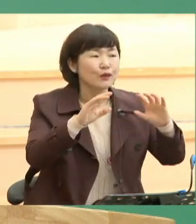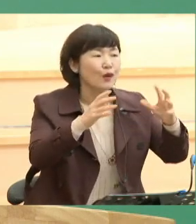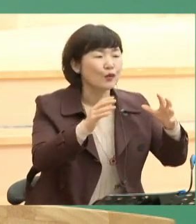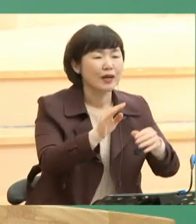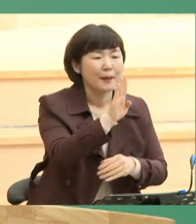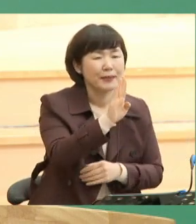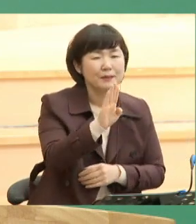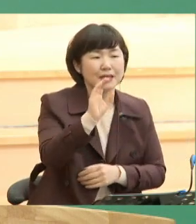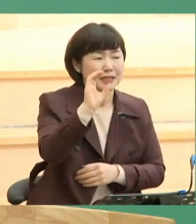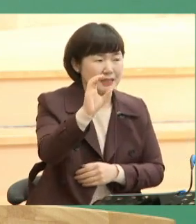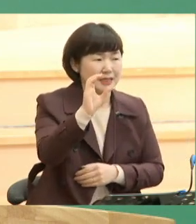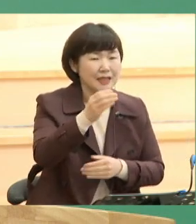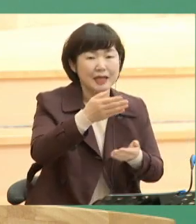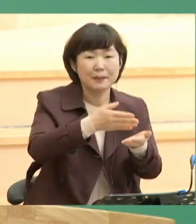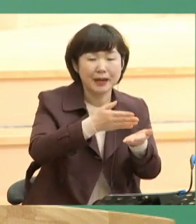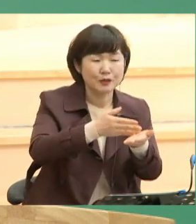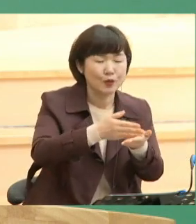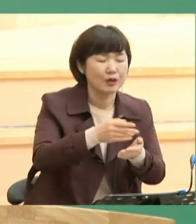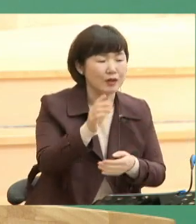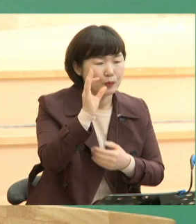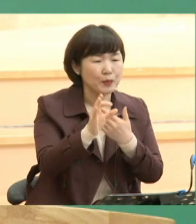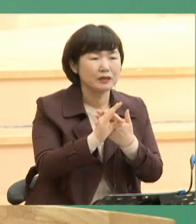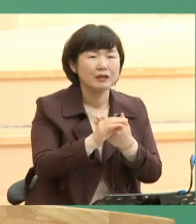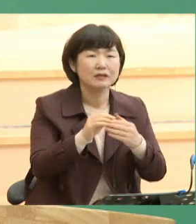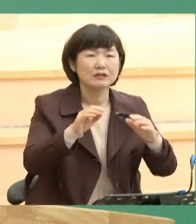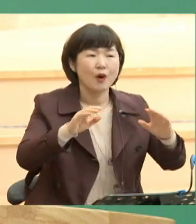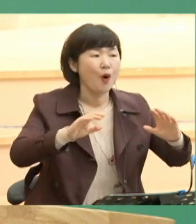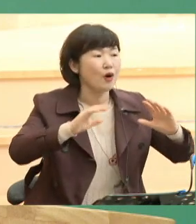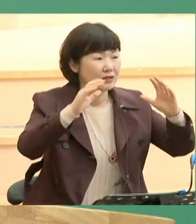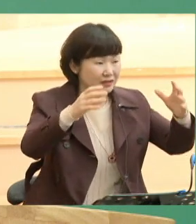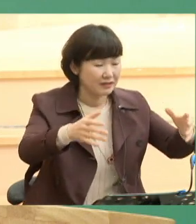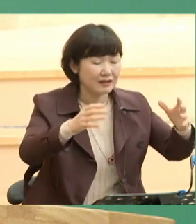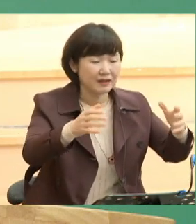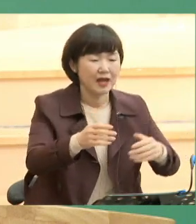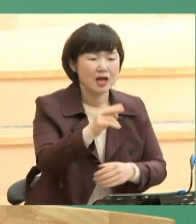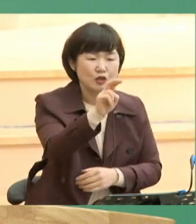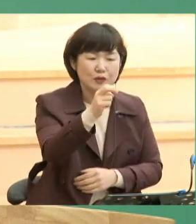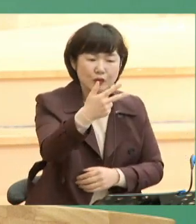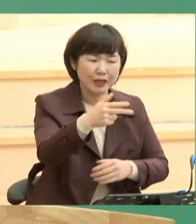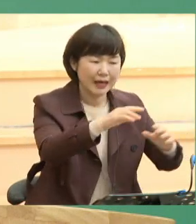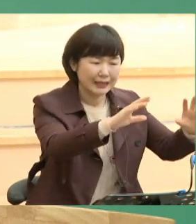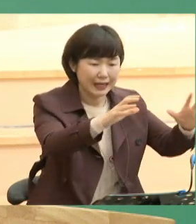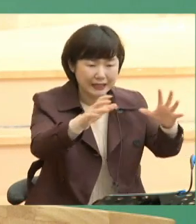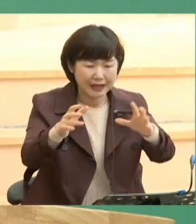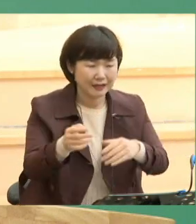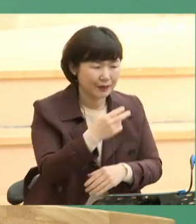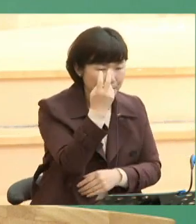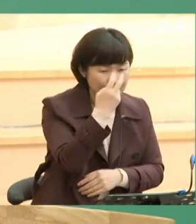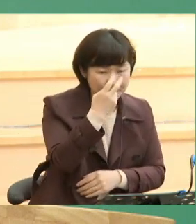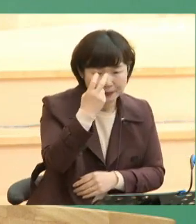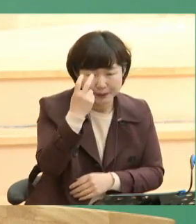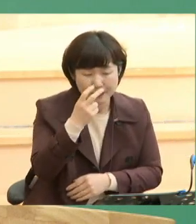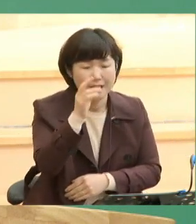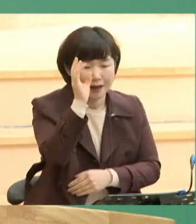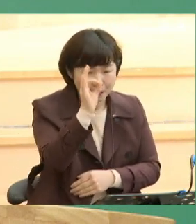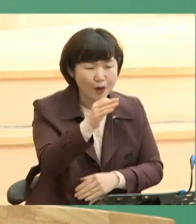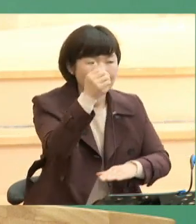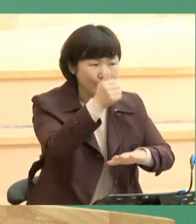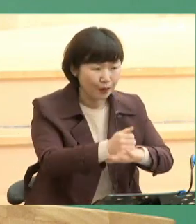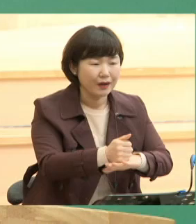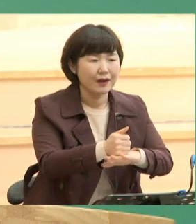아시죠 20 7개 전세계 숨을 1 업계 주요 나라들을 대상으로 조사를 했습니다 그 조사 결과 어떻게